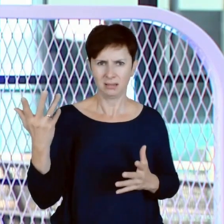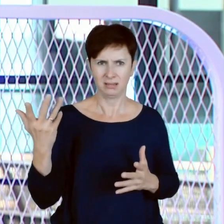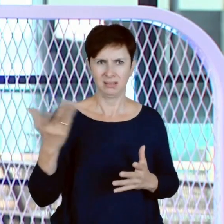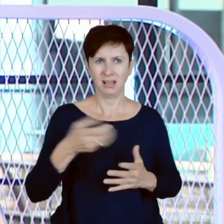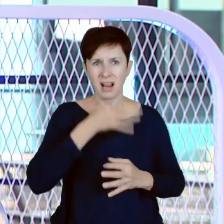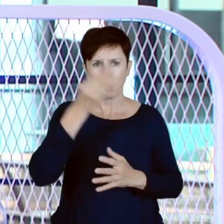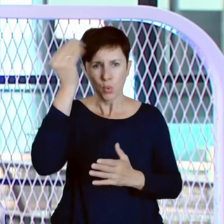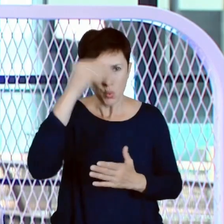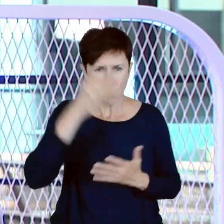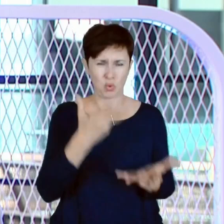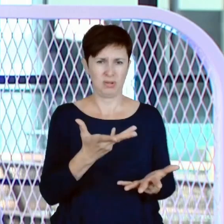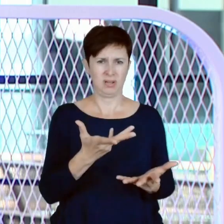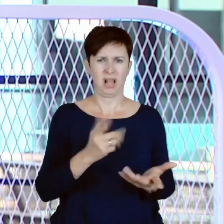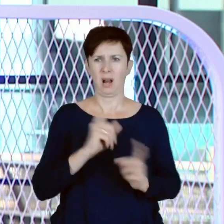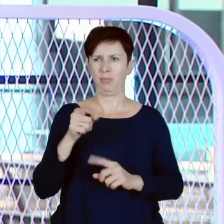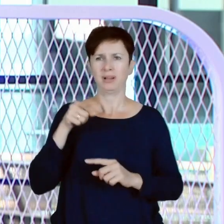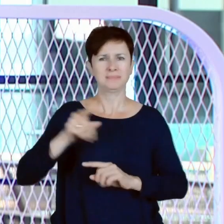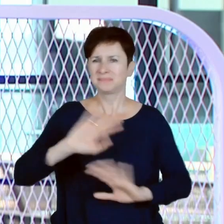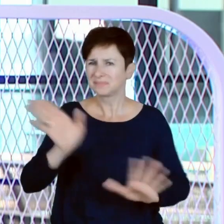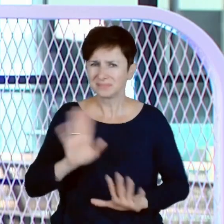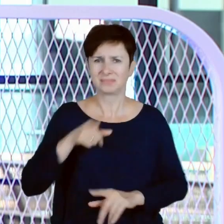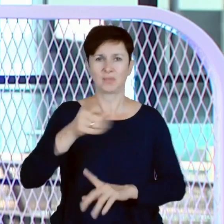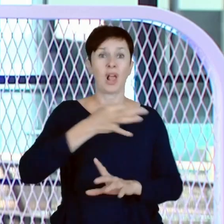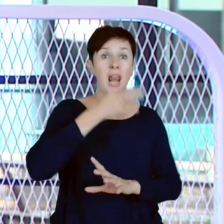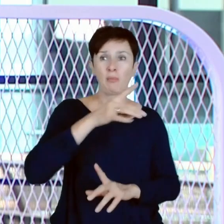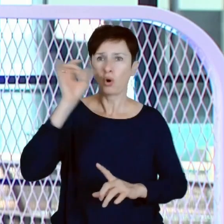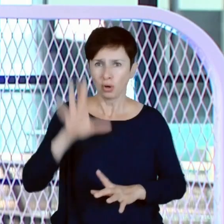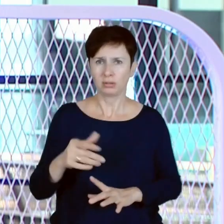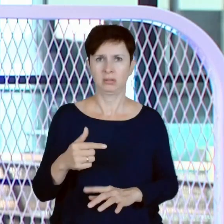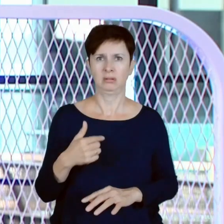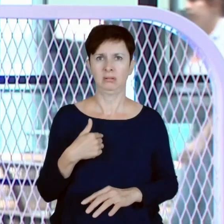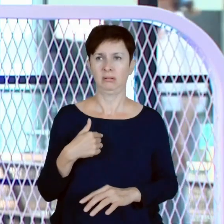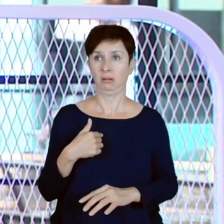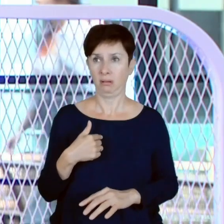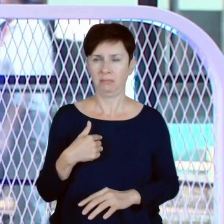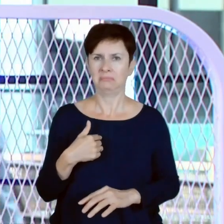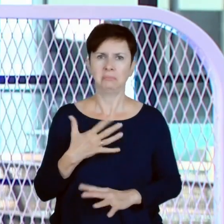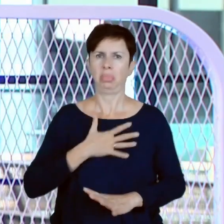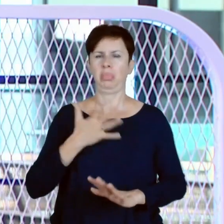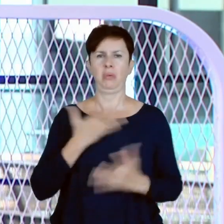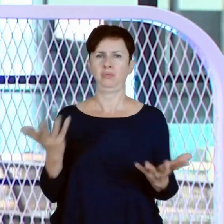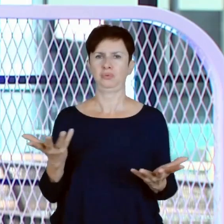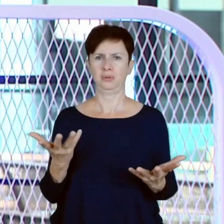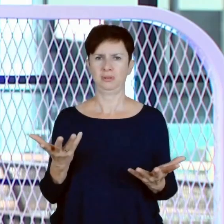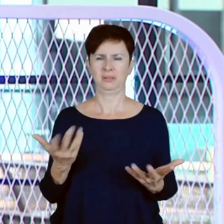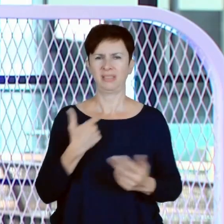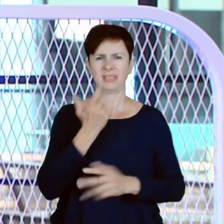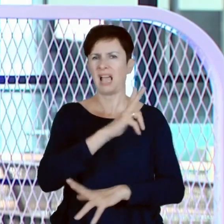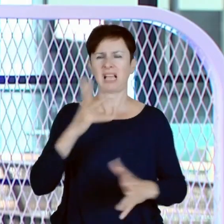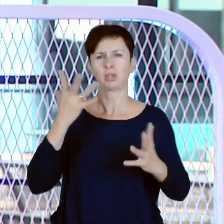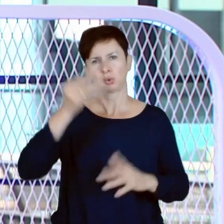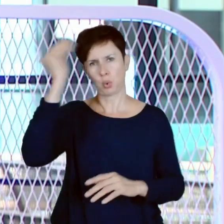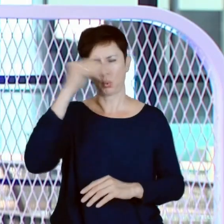jest dla nas gorsze, albo lepsze, tak to my nie będziemy w to iść. Nie każdy chce po prostu się uczyć i być każdego